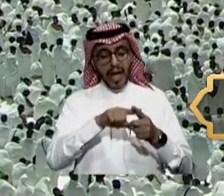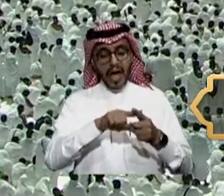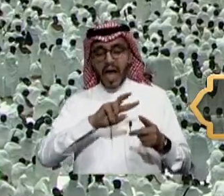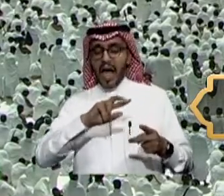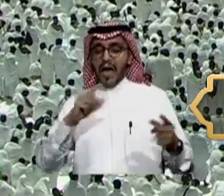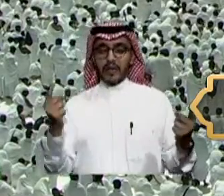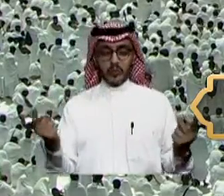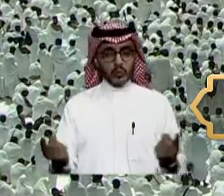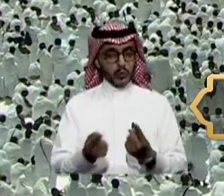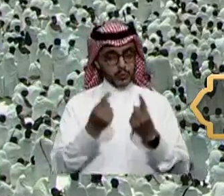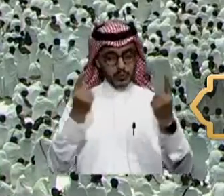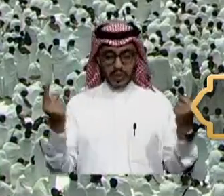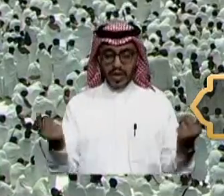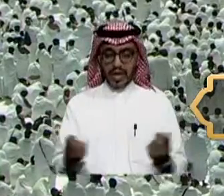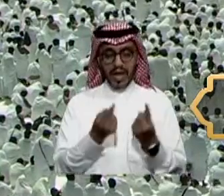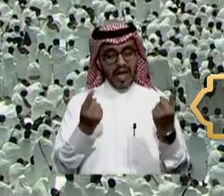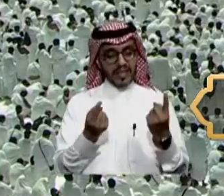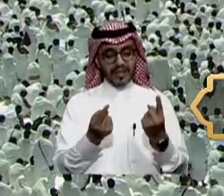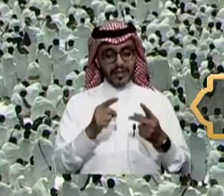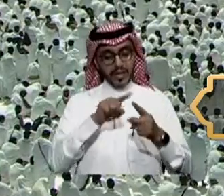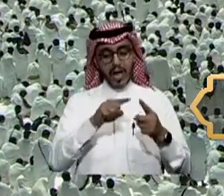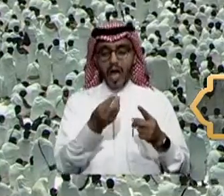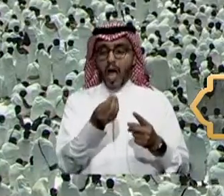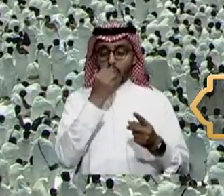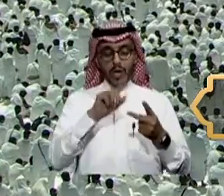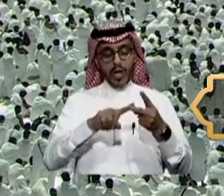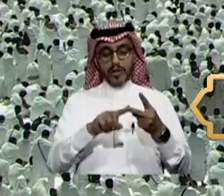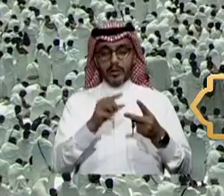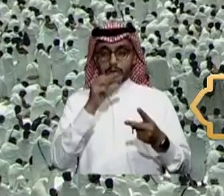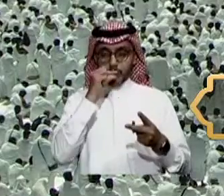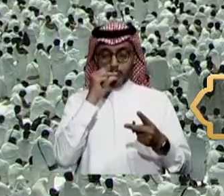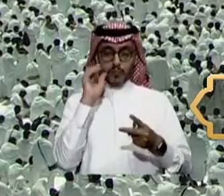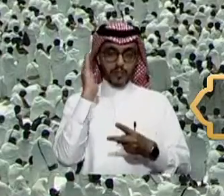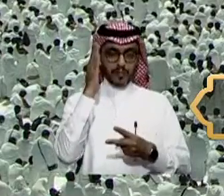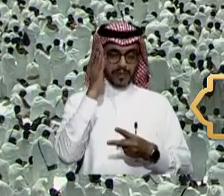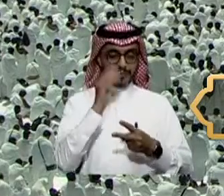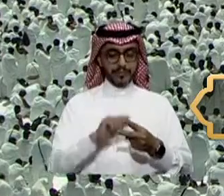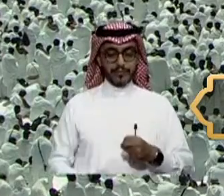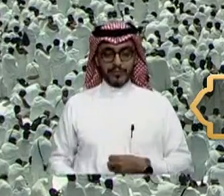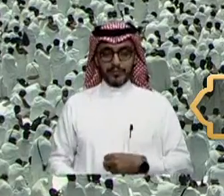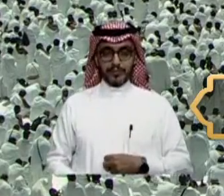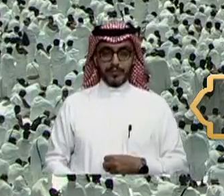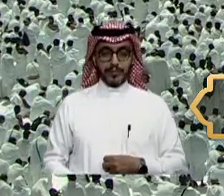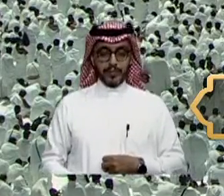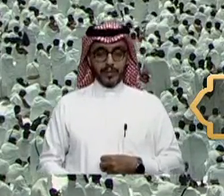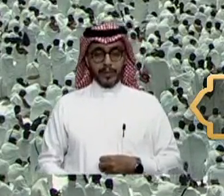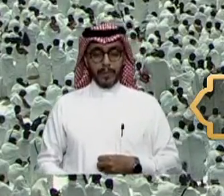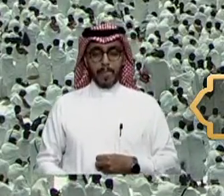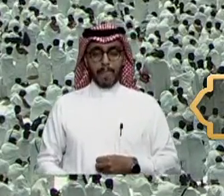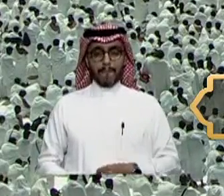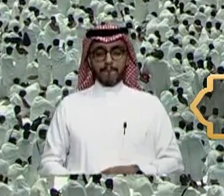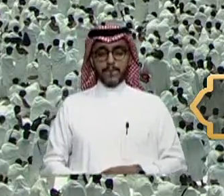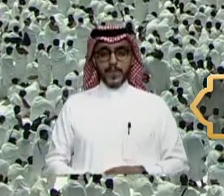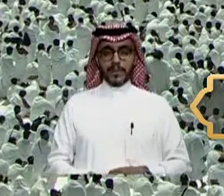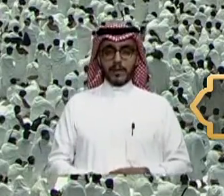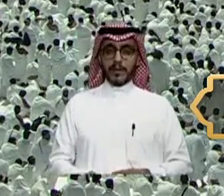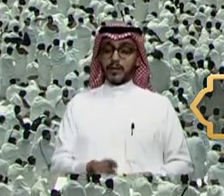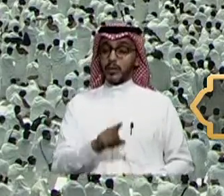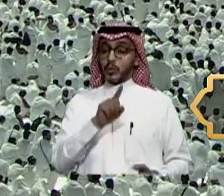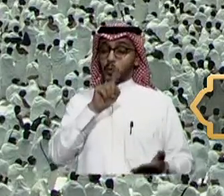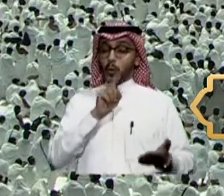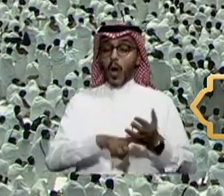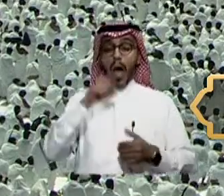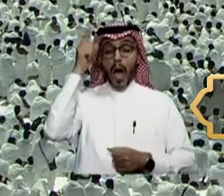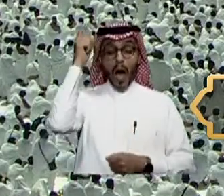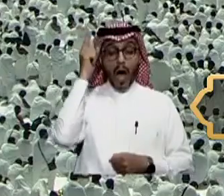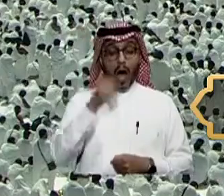المفطر ولم يعب المفطر على الصائم لكنه صلى الله عليه وسلم كان